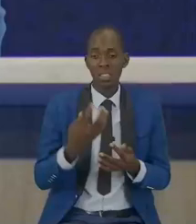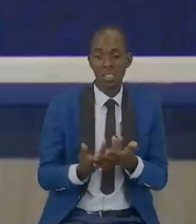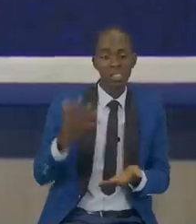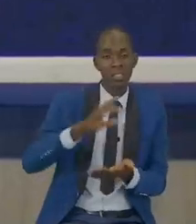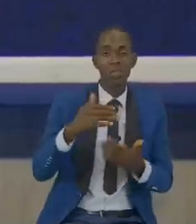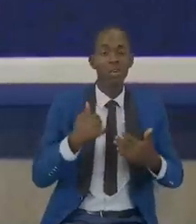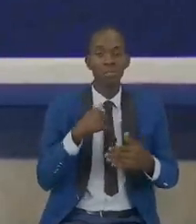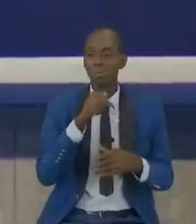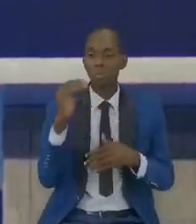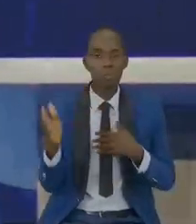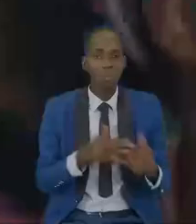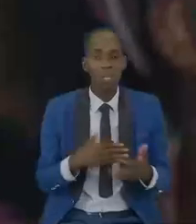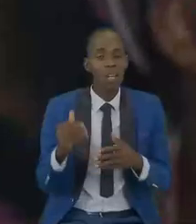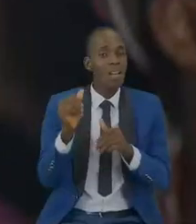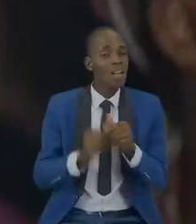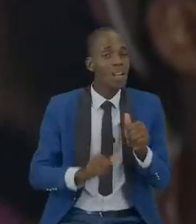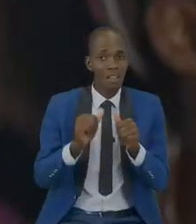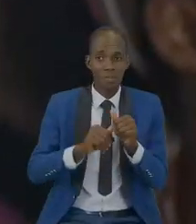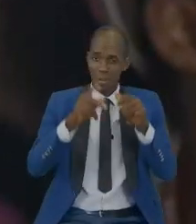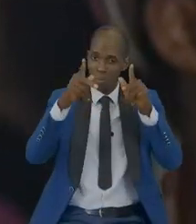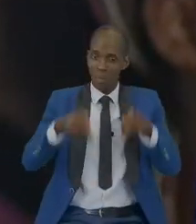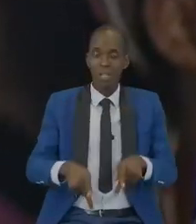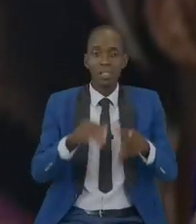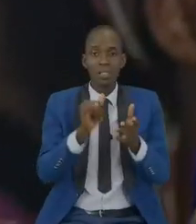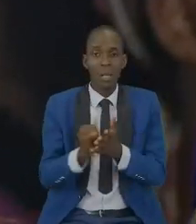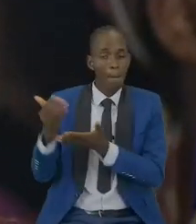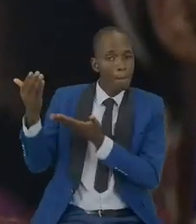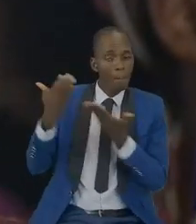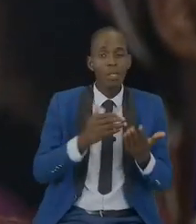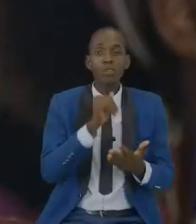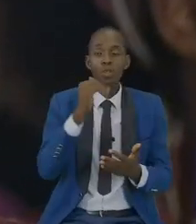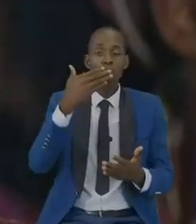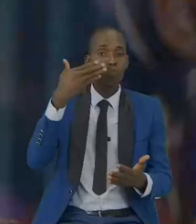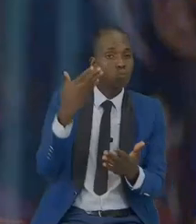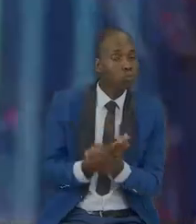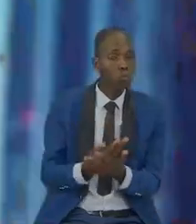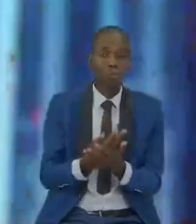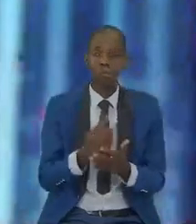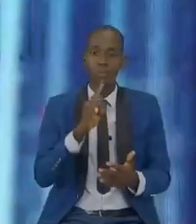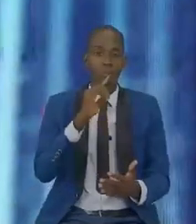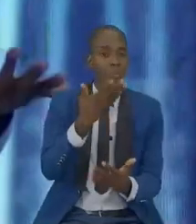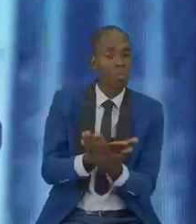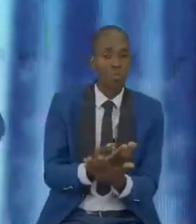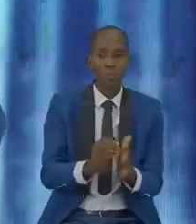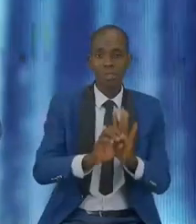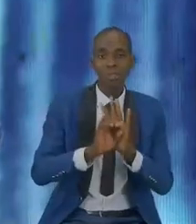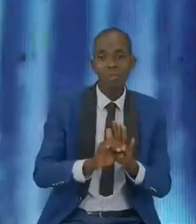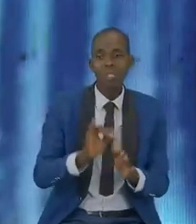le revenu de la personne, oui, n'importe pas, son statut social n'importe pas,